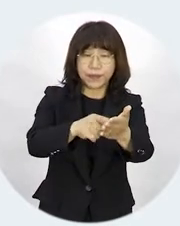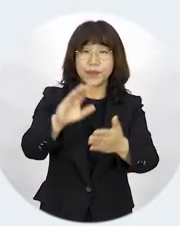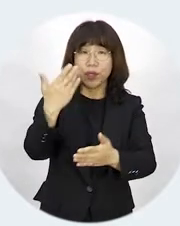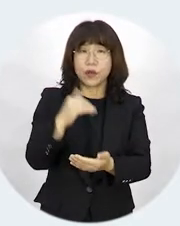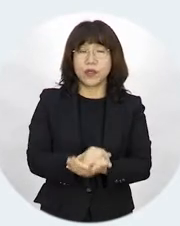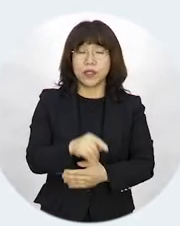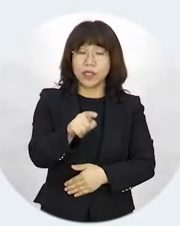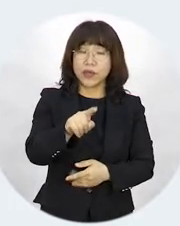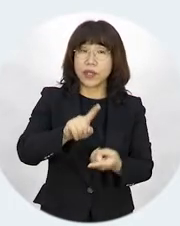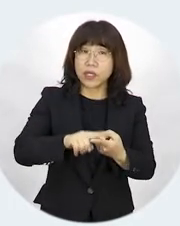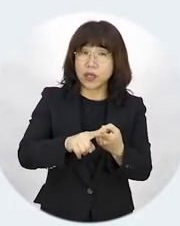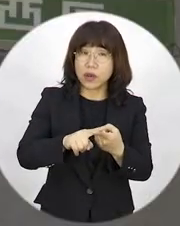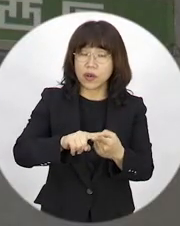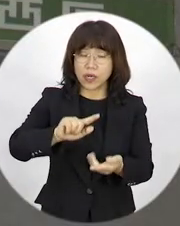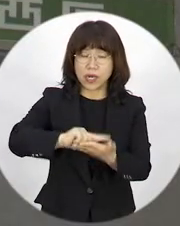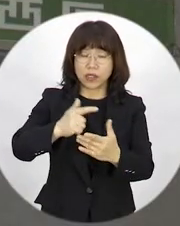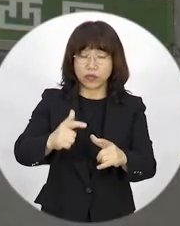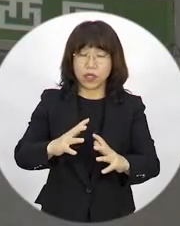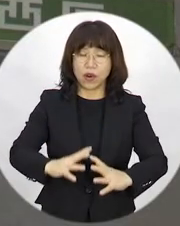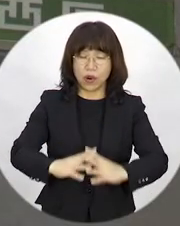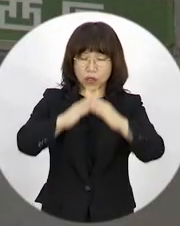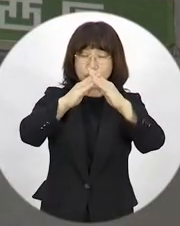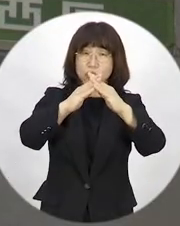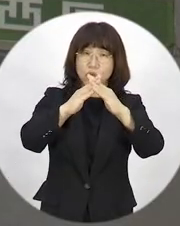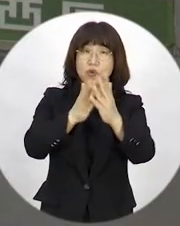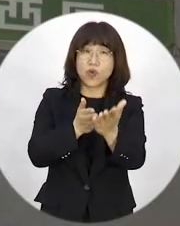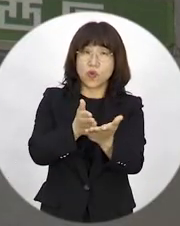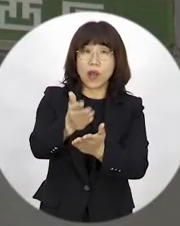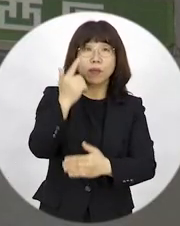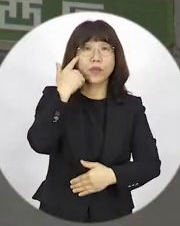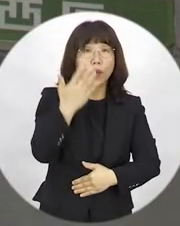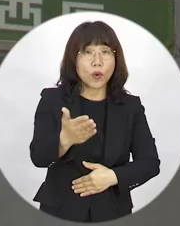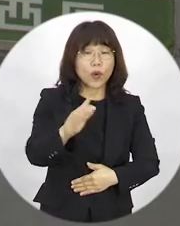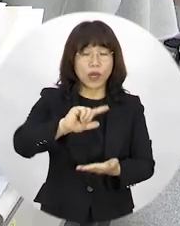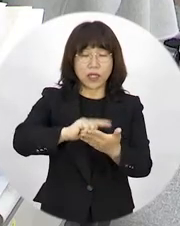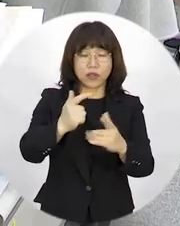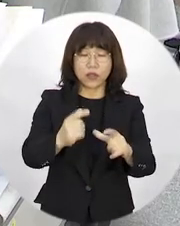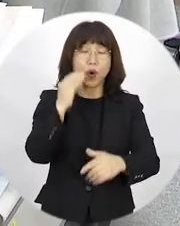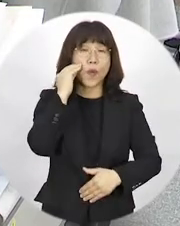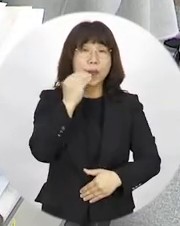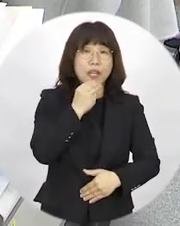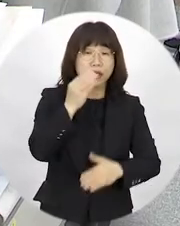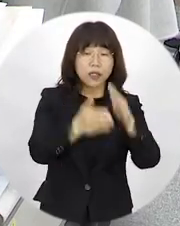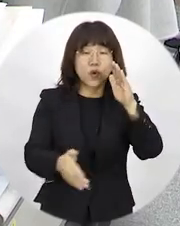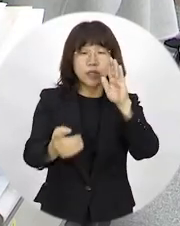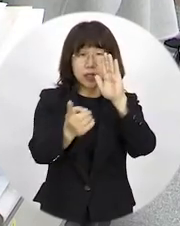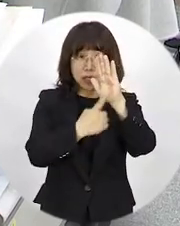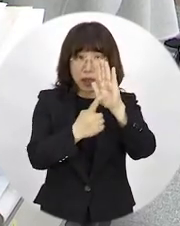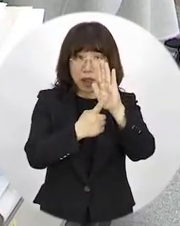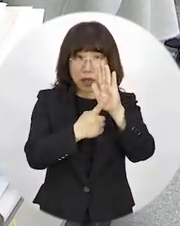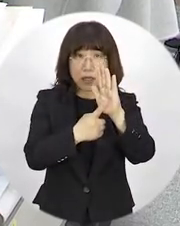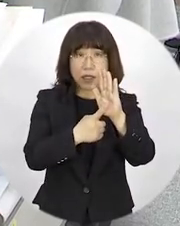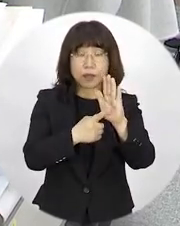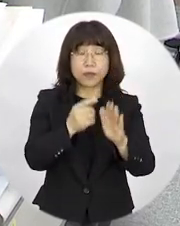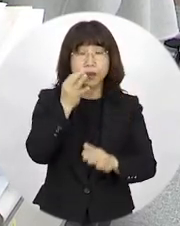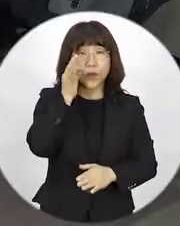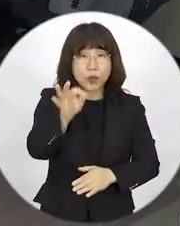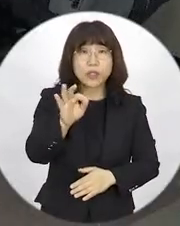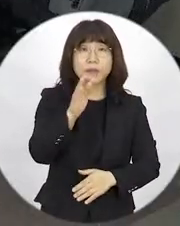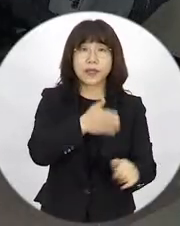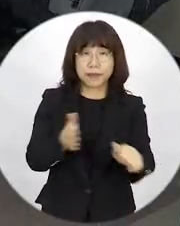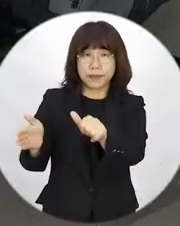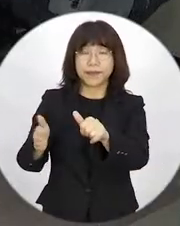됩니다 기타 자세한 내용은 강서 구청 건축과 로 문의하거나 강석정 홈페이지 공지사항을 확인하면